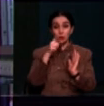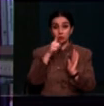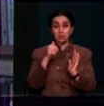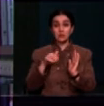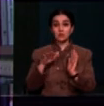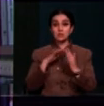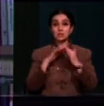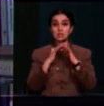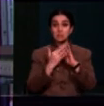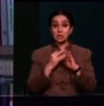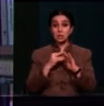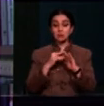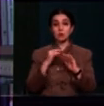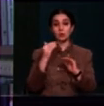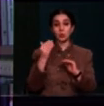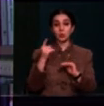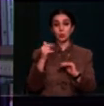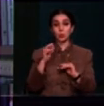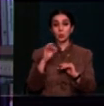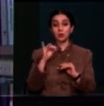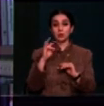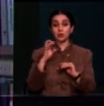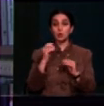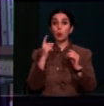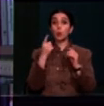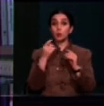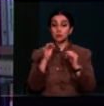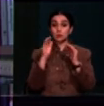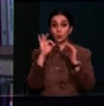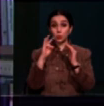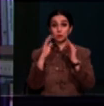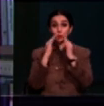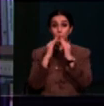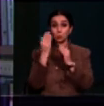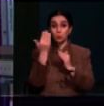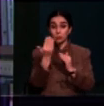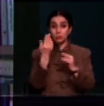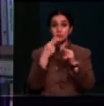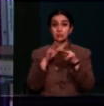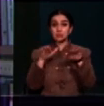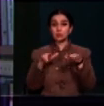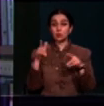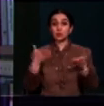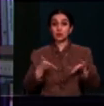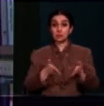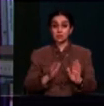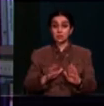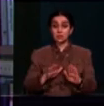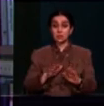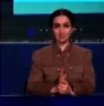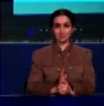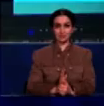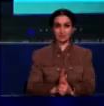Наровчите Пензенской губернии. Вот в дом, в котором он родился, сейчас там установлена памятная